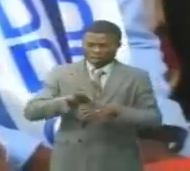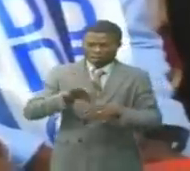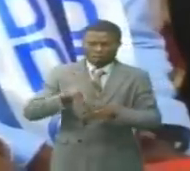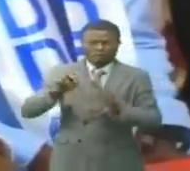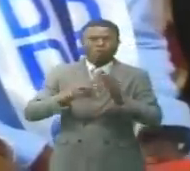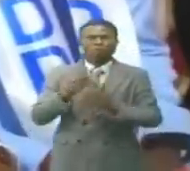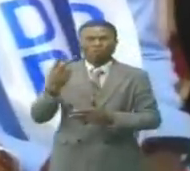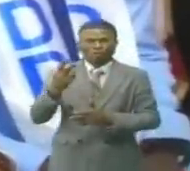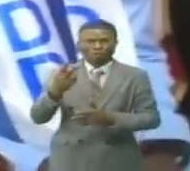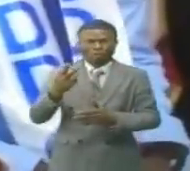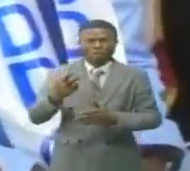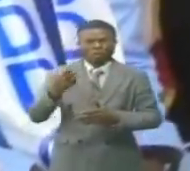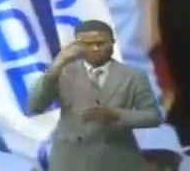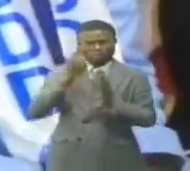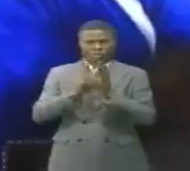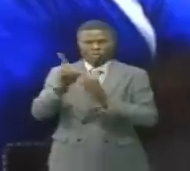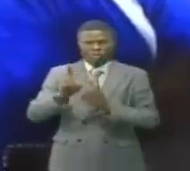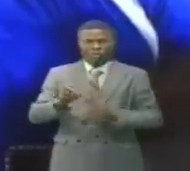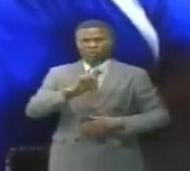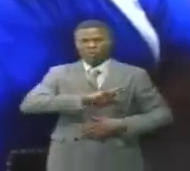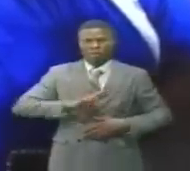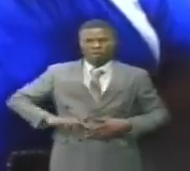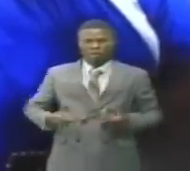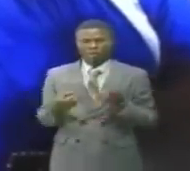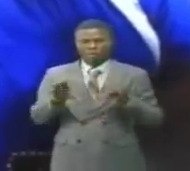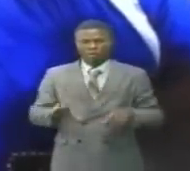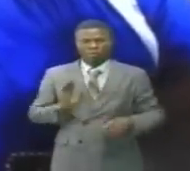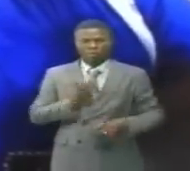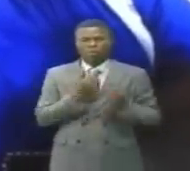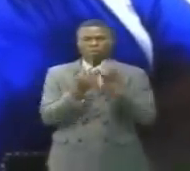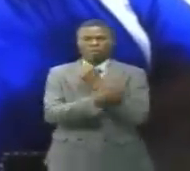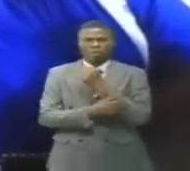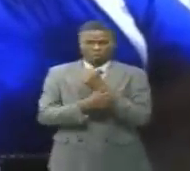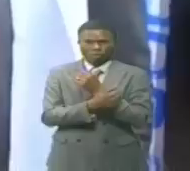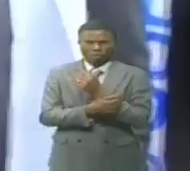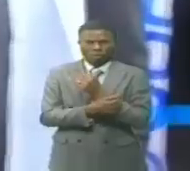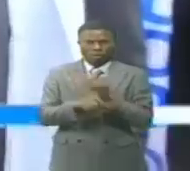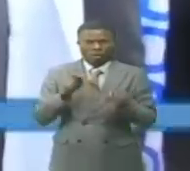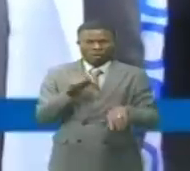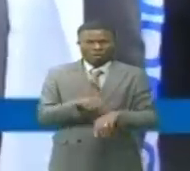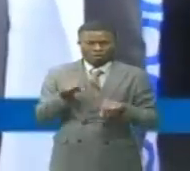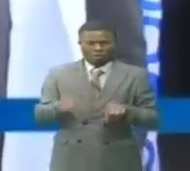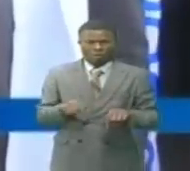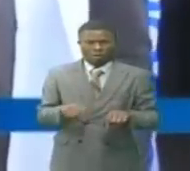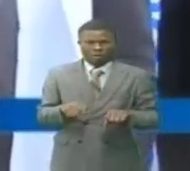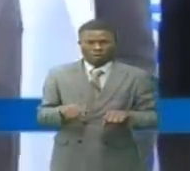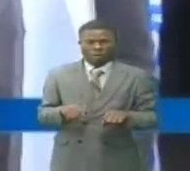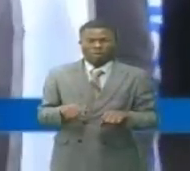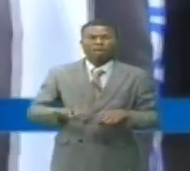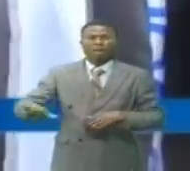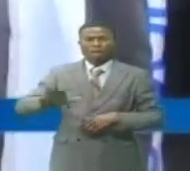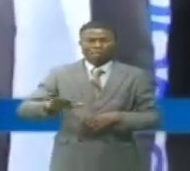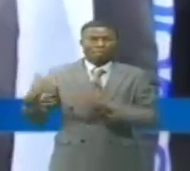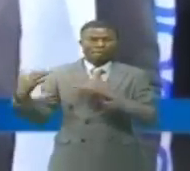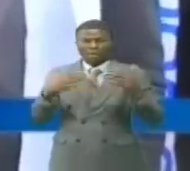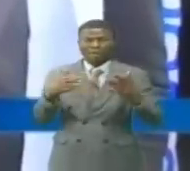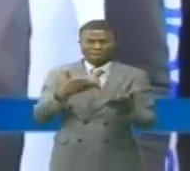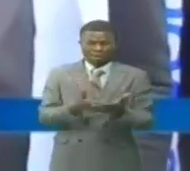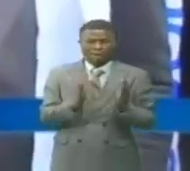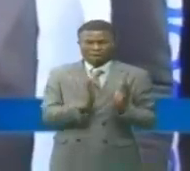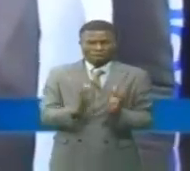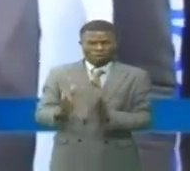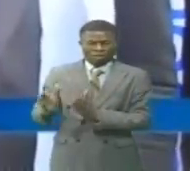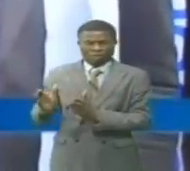mandat pour l'émergence de la RDC. Notre pays, à l'heure où nous parlons, nous sommes dans un état de guerre. Nous nous apprêtons